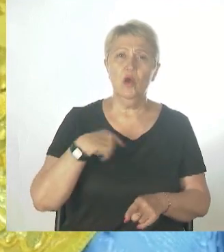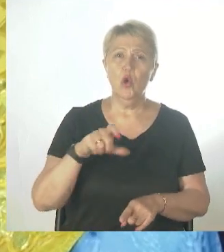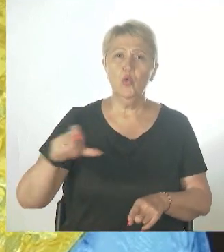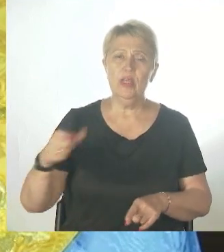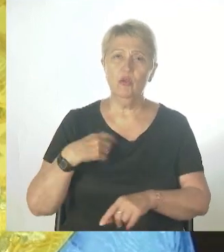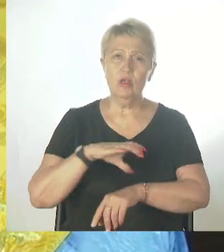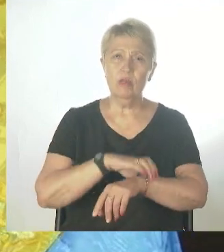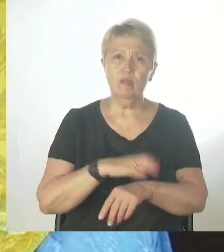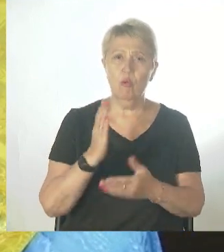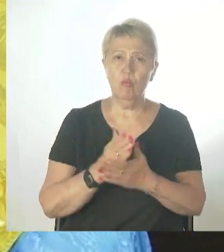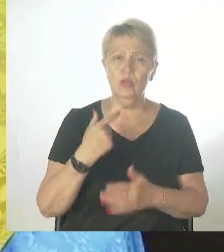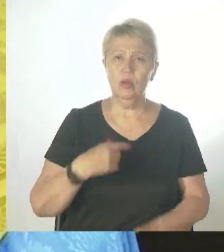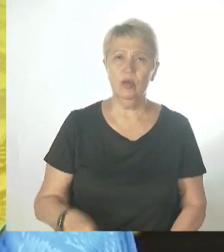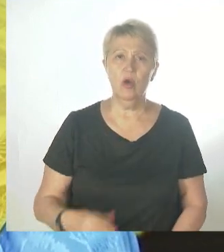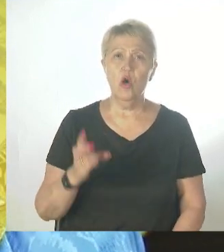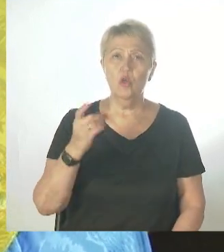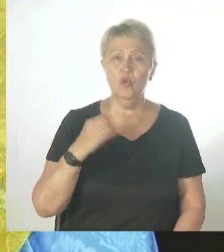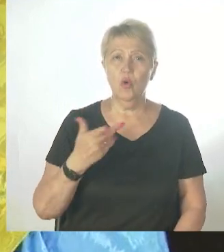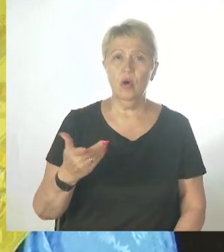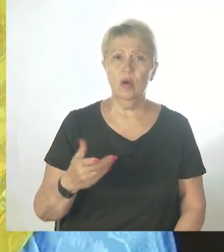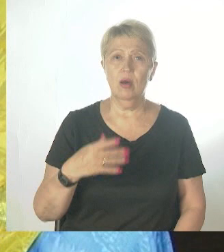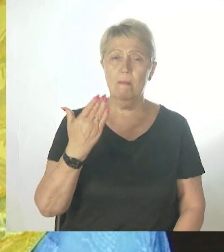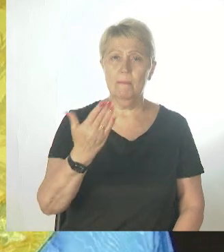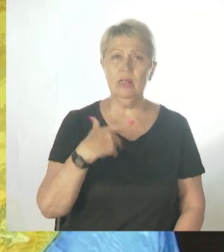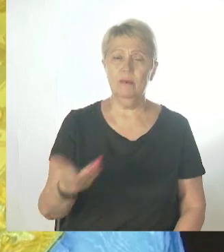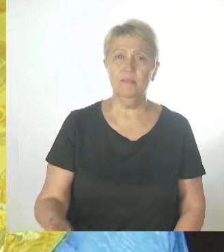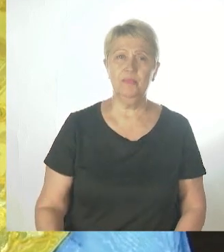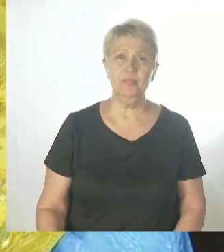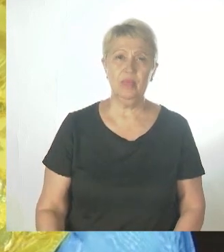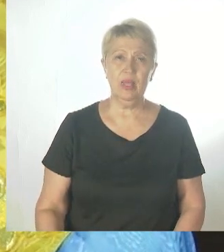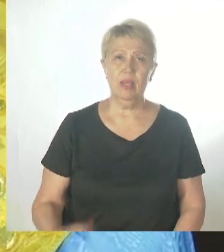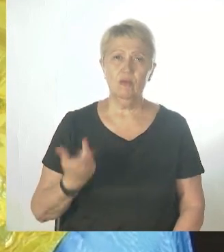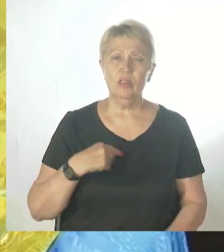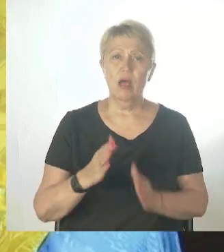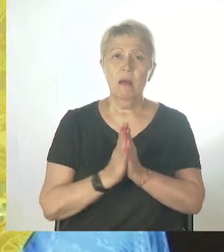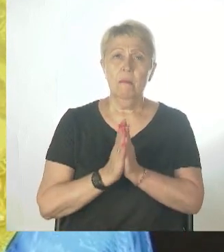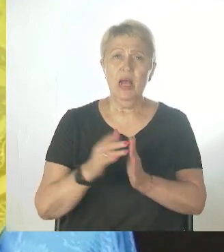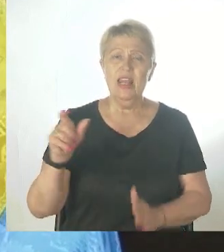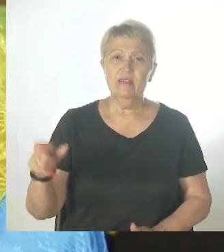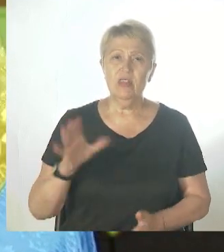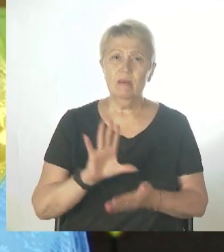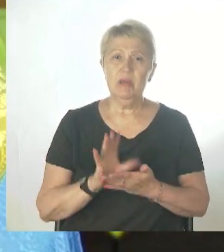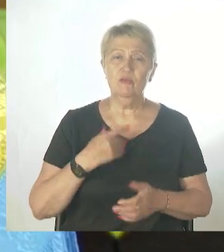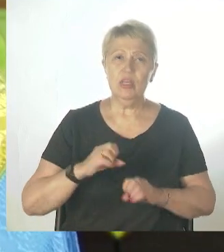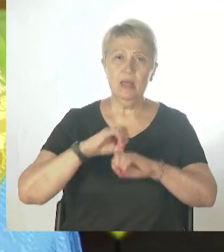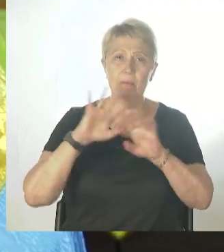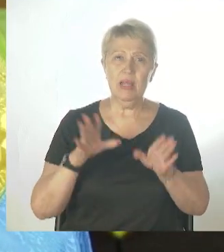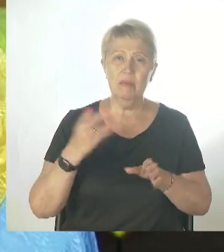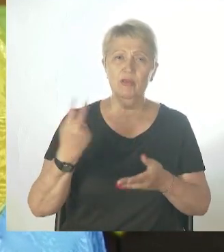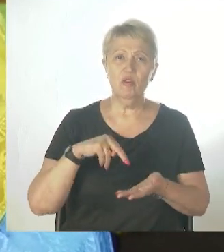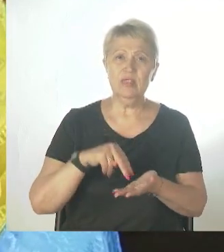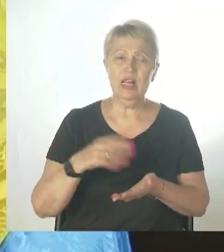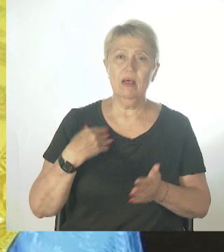наших. Но Александр Невский был пламенный молитвенник, он стал перед алтарем